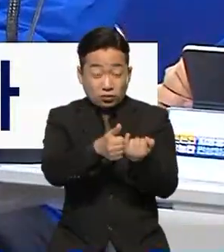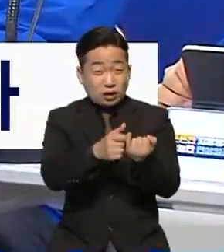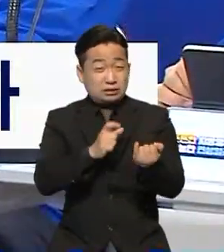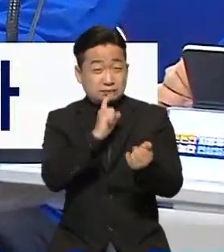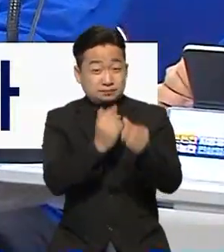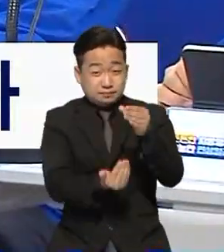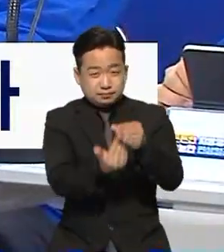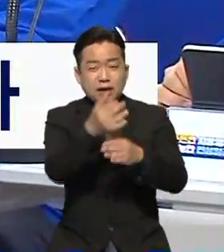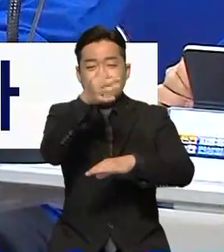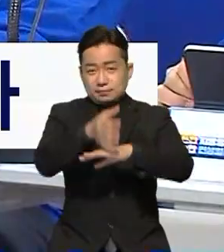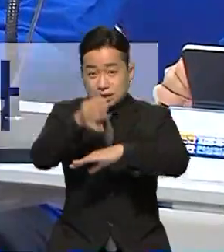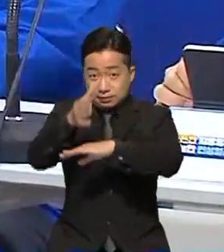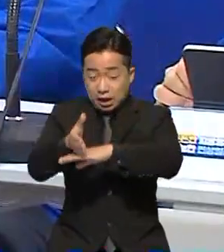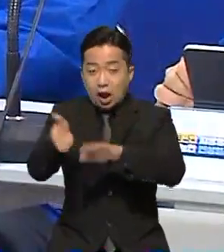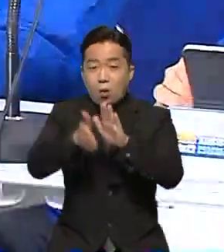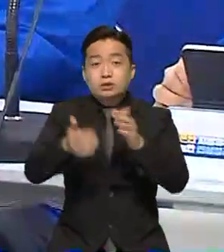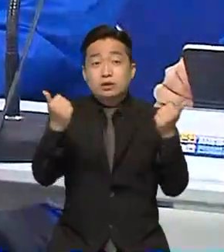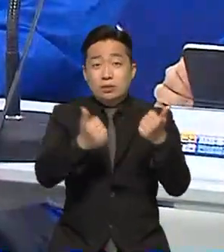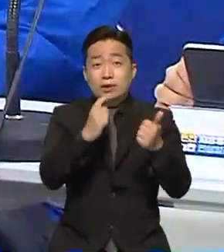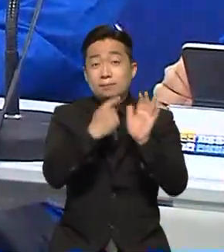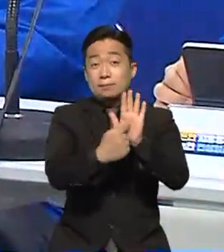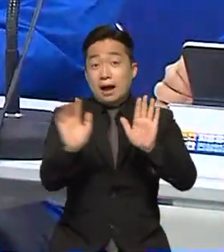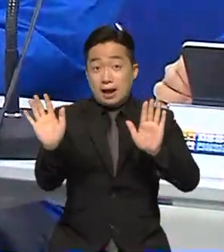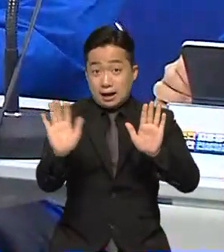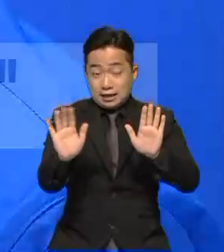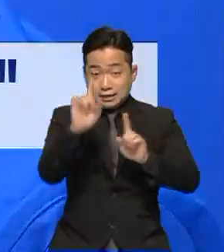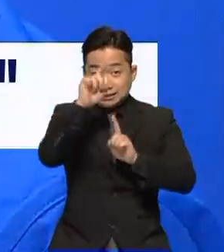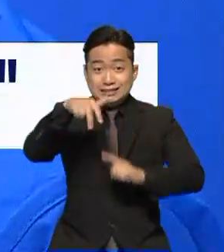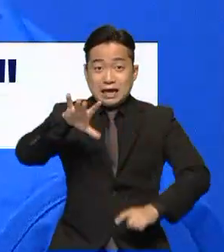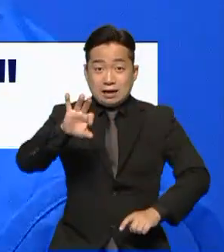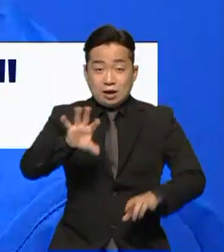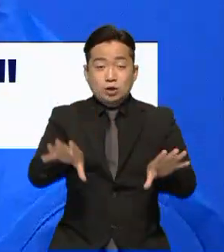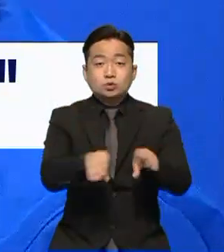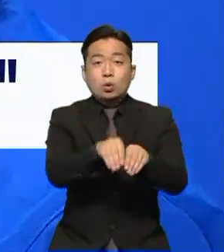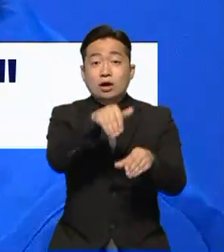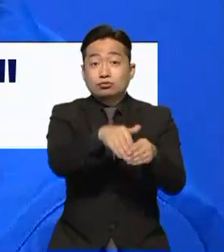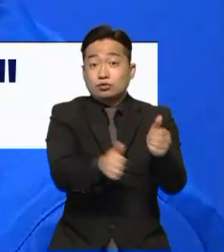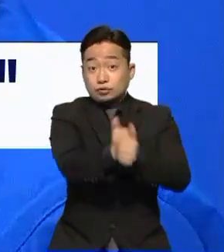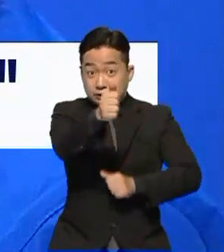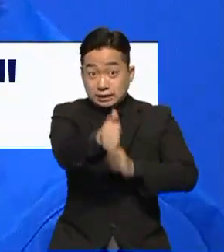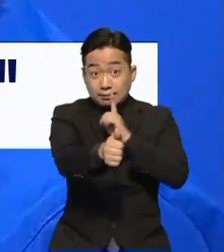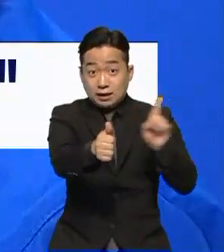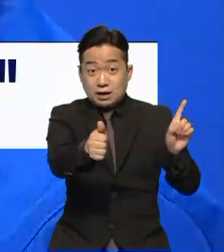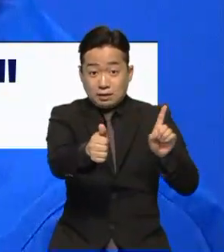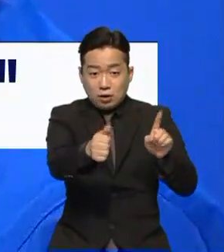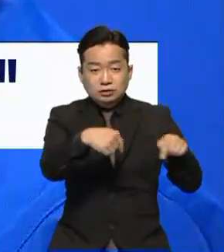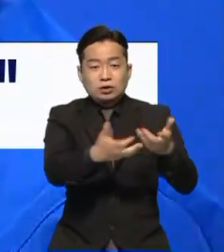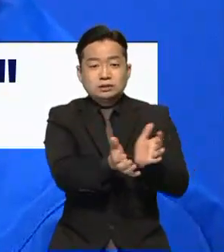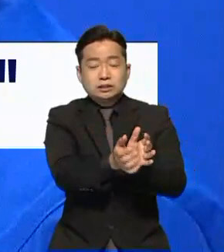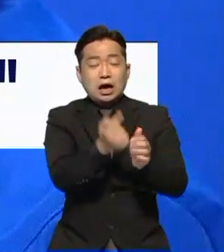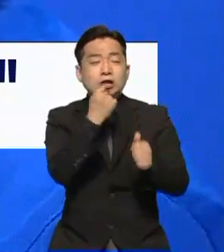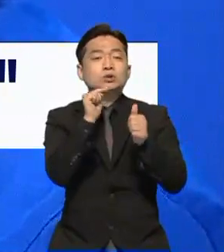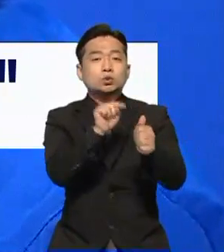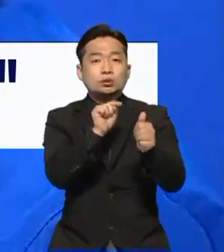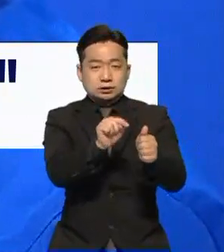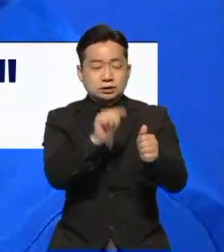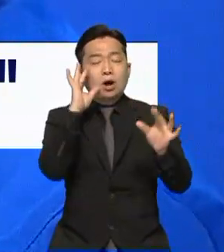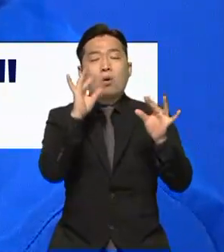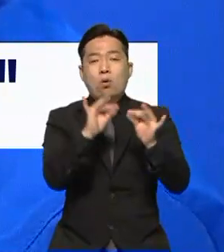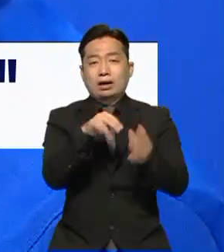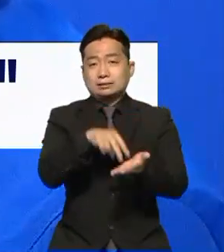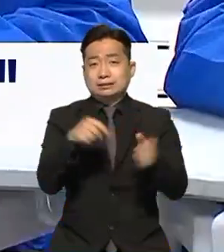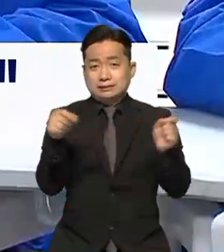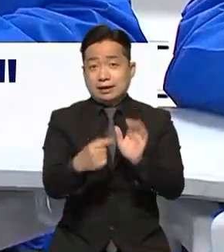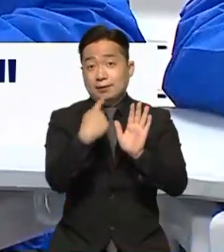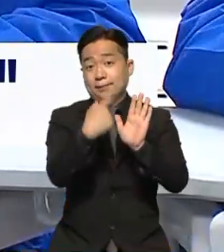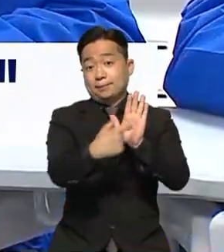사과했습니다. 공식 회의에서 언급하진 않았지만 이재명 총괄 선대위원장도 당 조치에 공감한다는 짧은 입장을